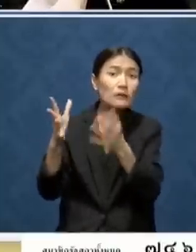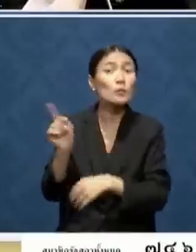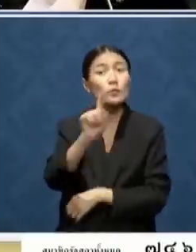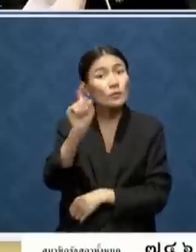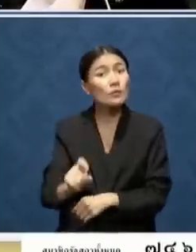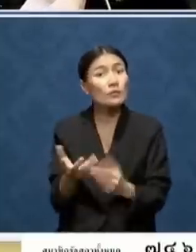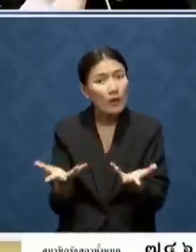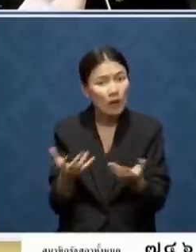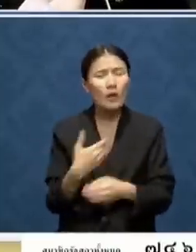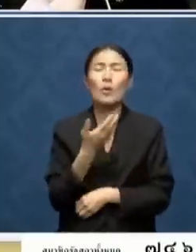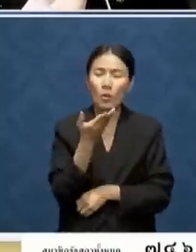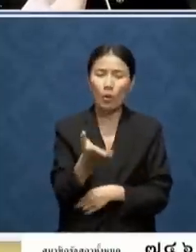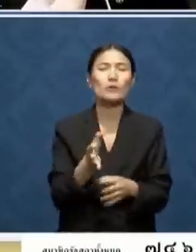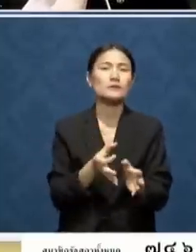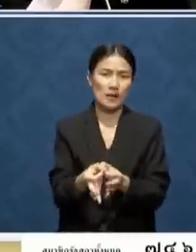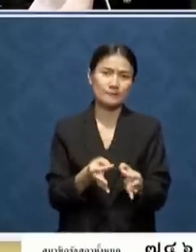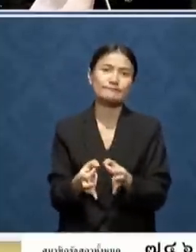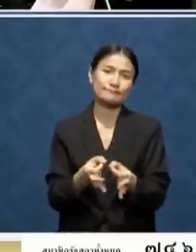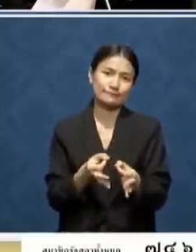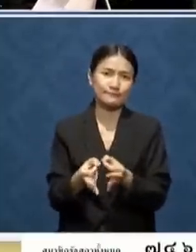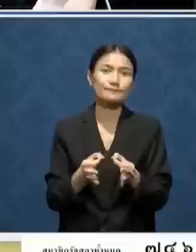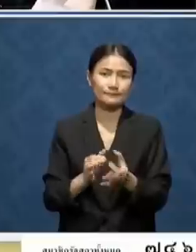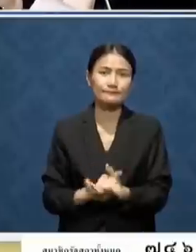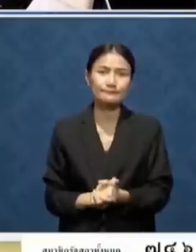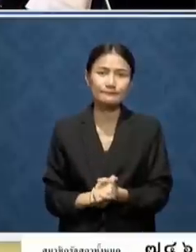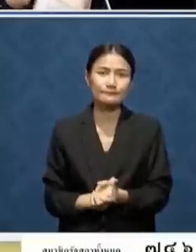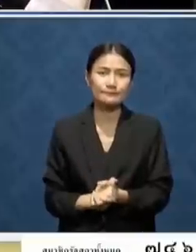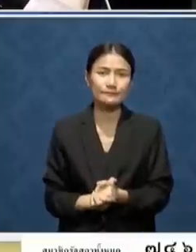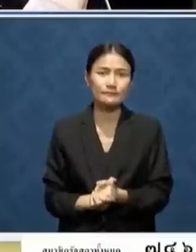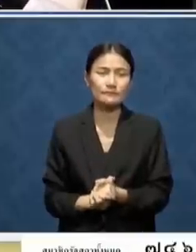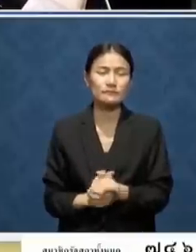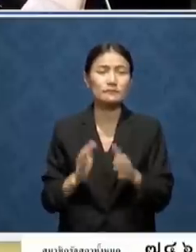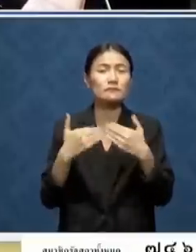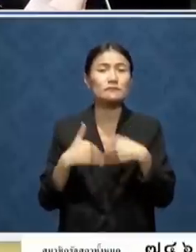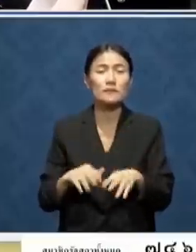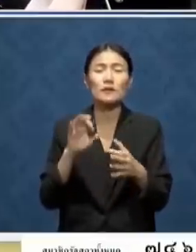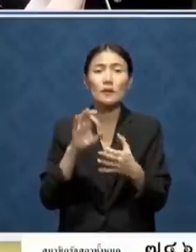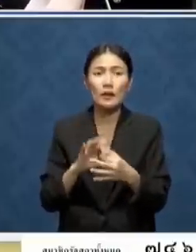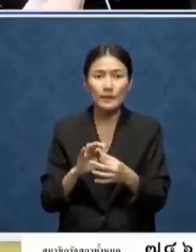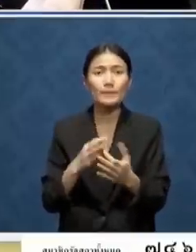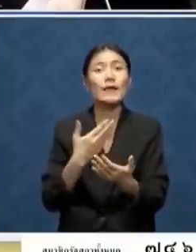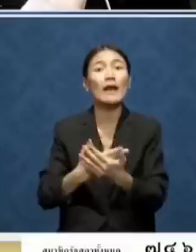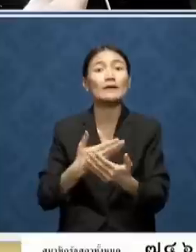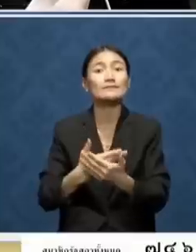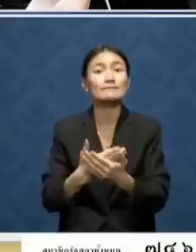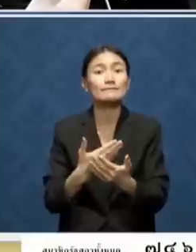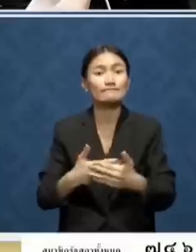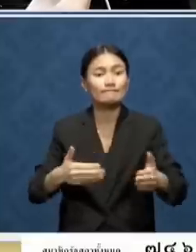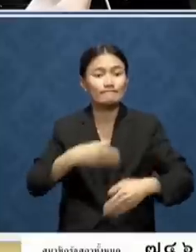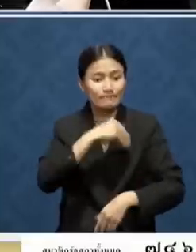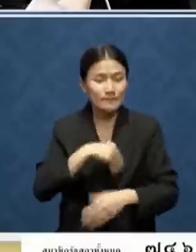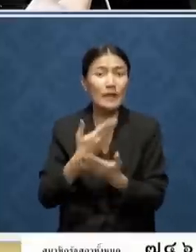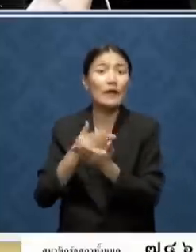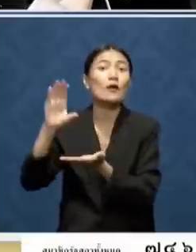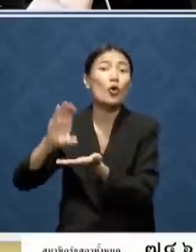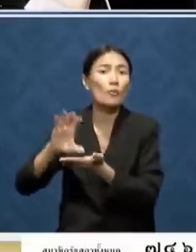แล้วก็ขอให้ชี้แจงให้กับพี่น้องประชาชนด้วยค่ะเรื่องต่อมาค่ะคือเรื่องแหล่งรายได้แลก็ที่มาของงบ